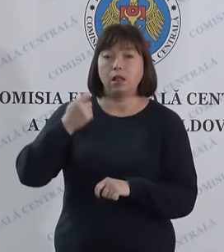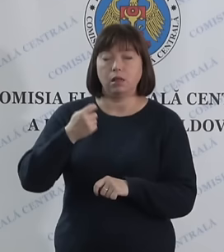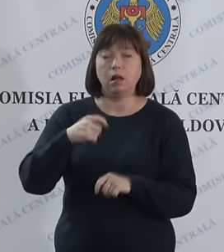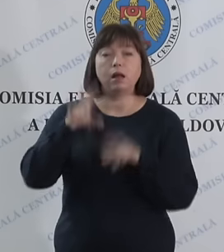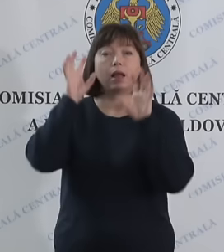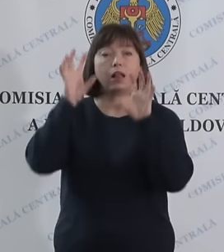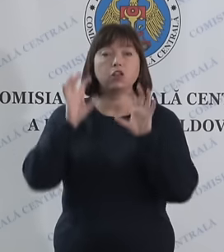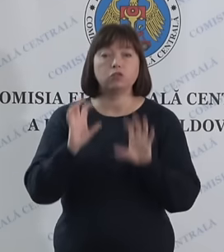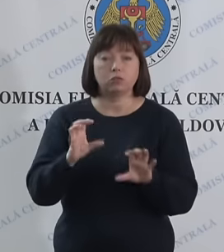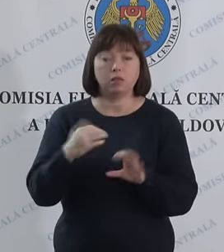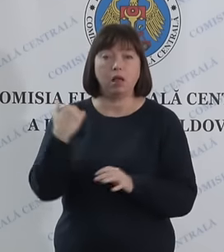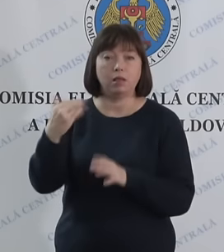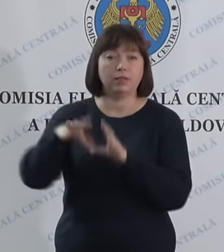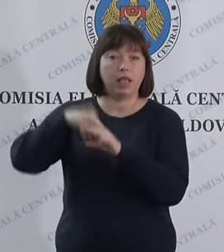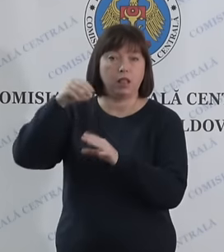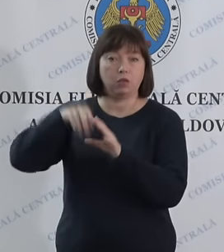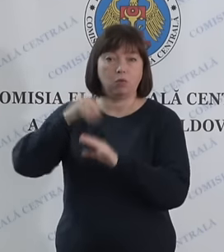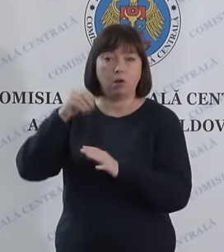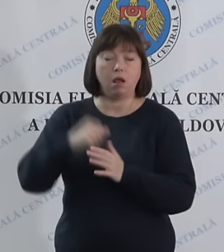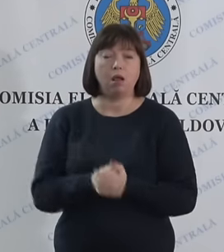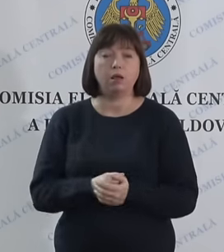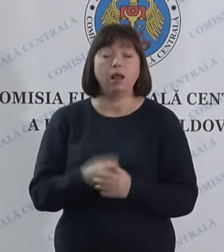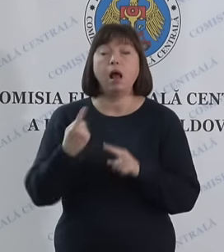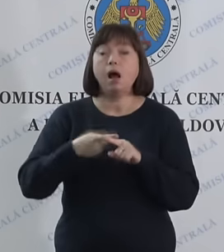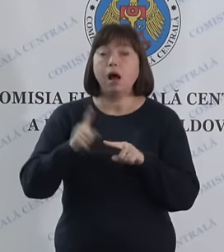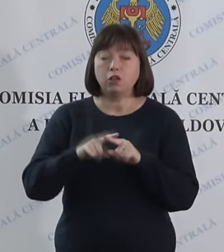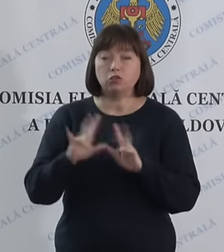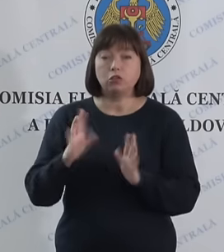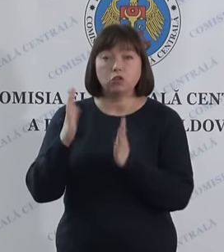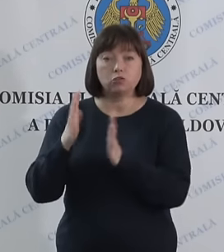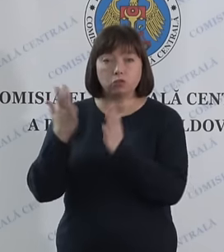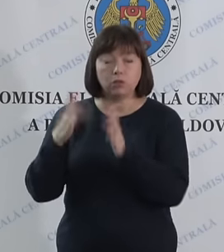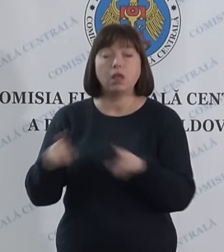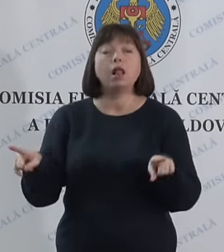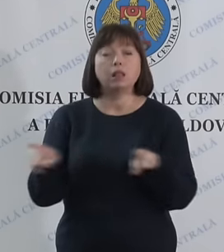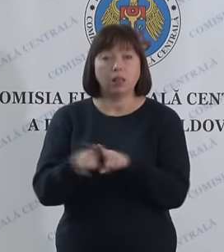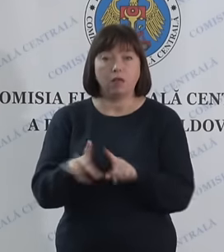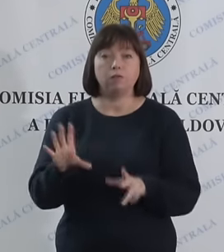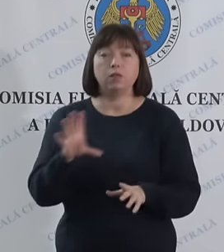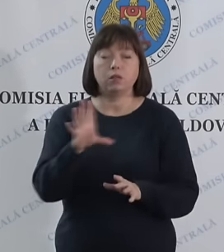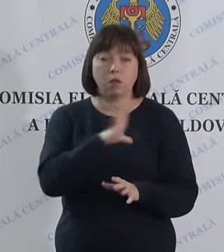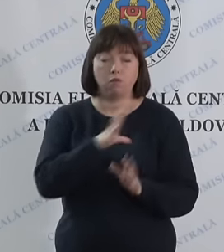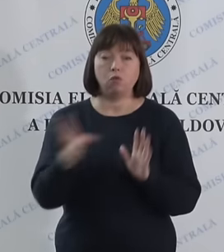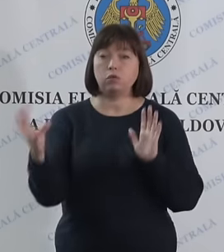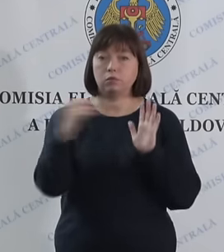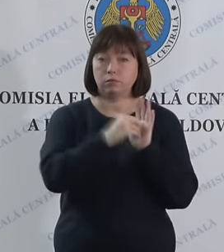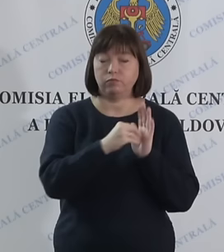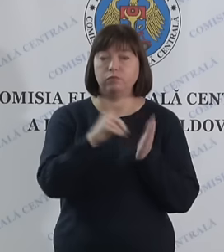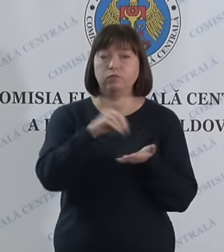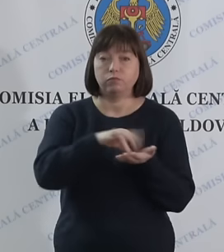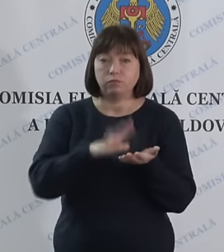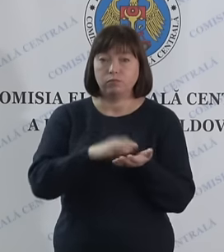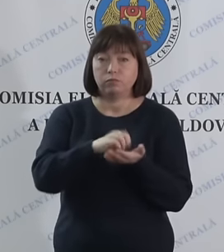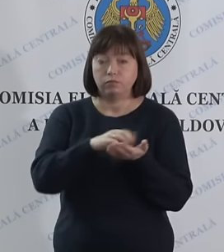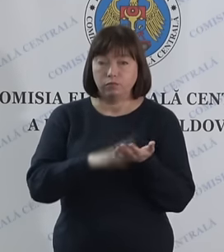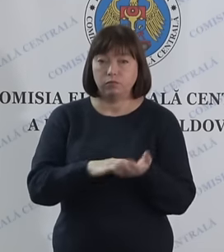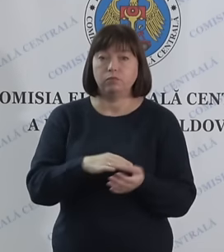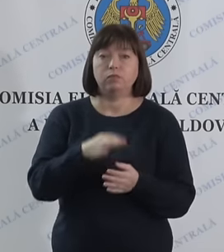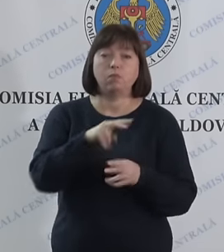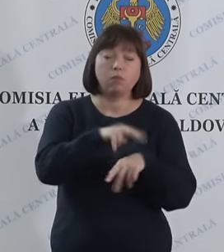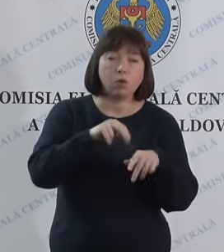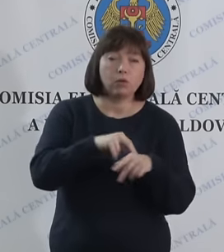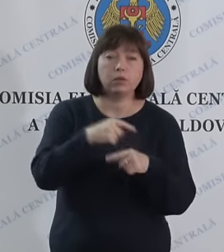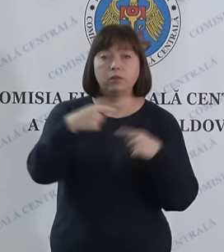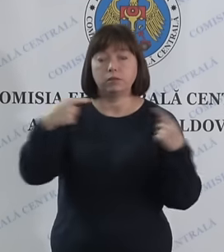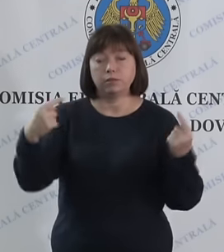a legislației electorale. Aceste incidente, la fel, sunt documentate de către organele de resort